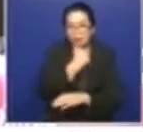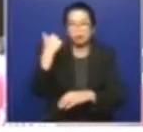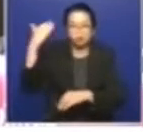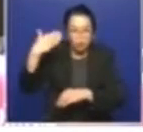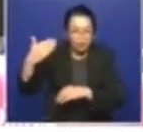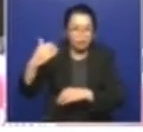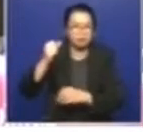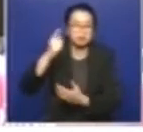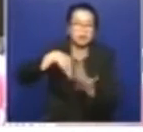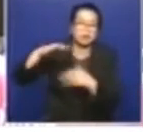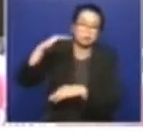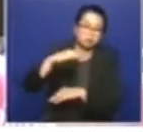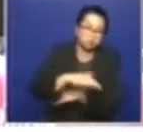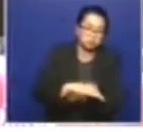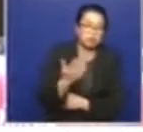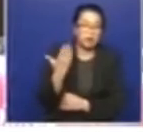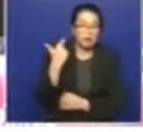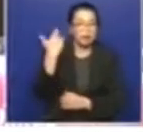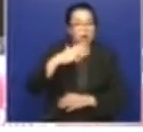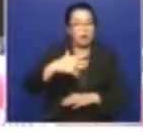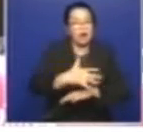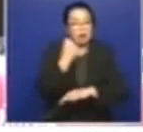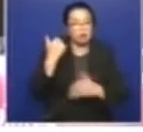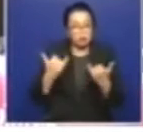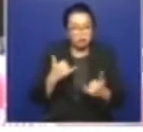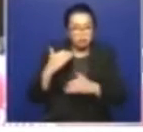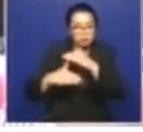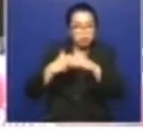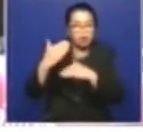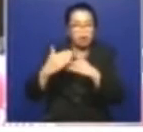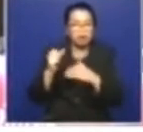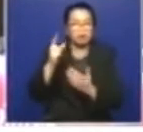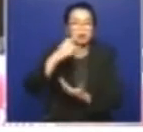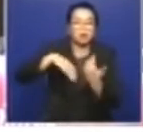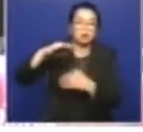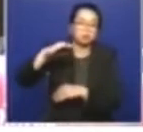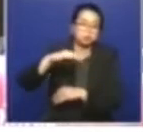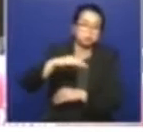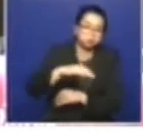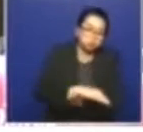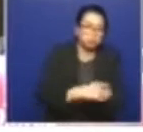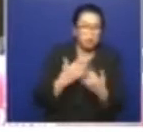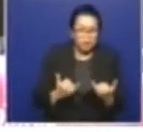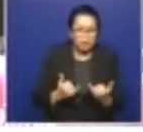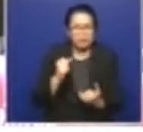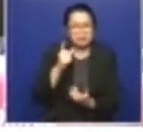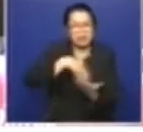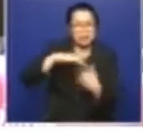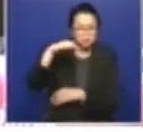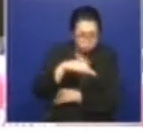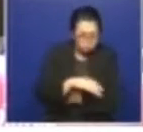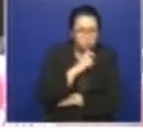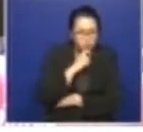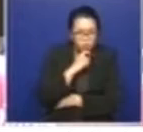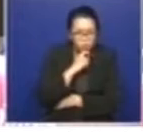นะไม่แย่นะสุดท้ายก็เหี่ยวมาจนวันนี้แล้วถ้ายึดวันนี้มันจะตายอยู่แล้วถ้ายึดวันนี้มัน